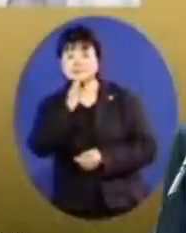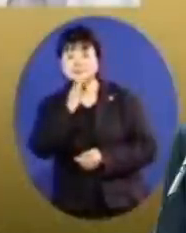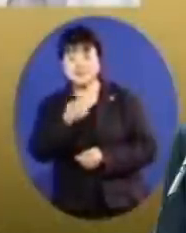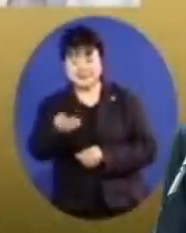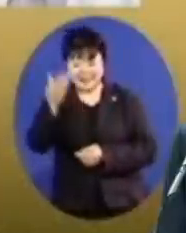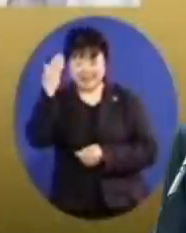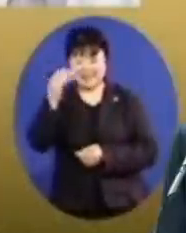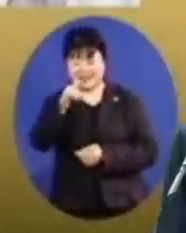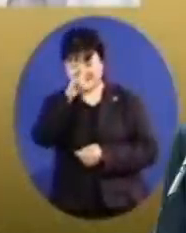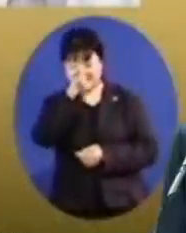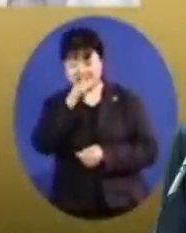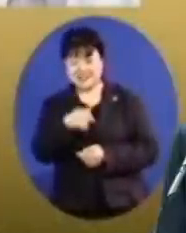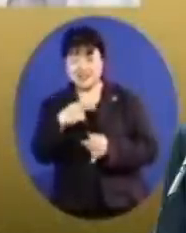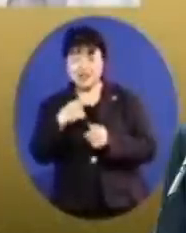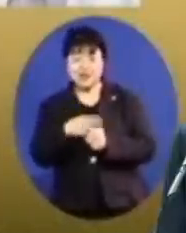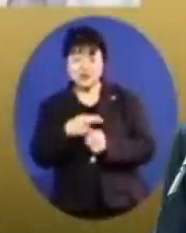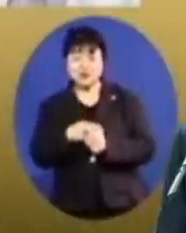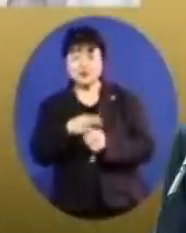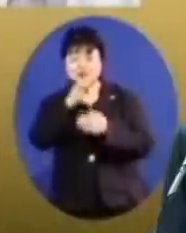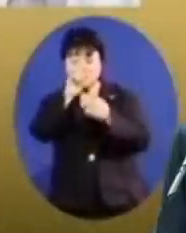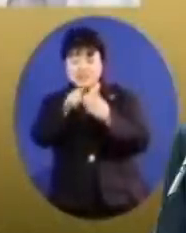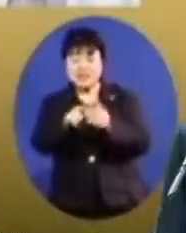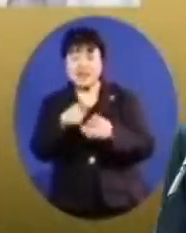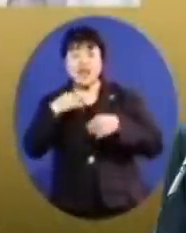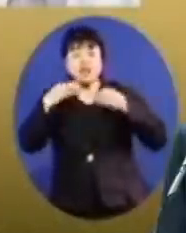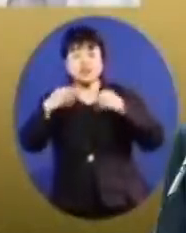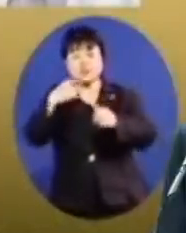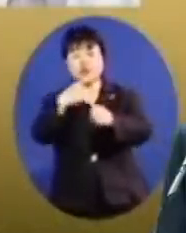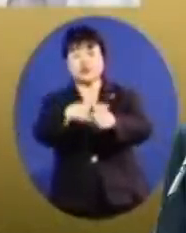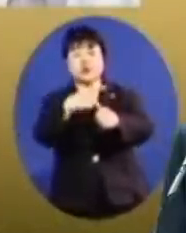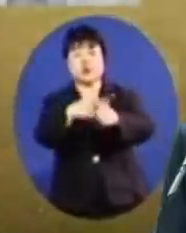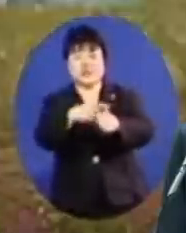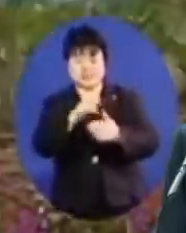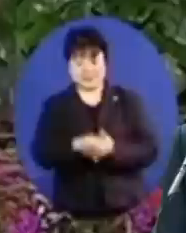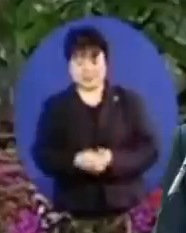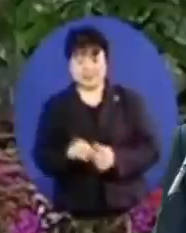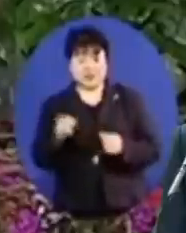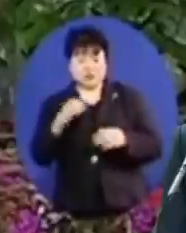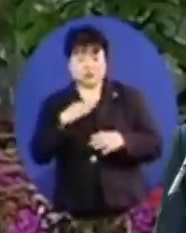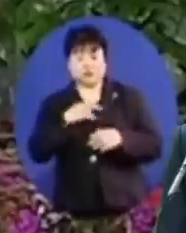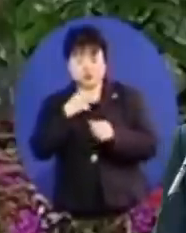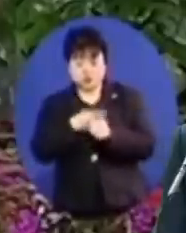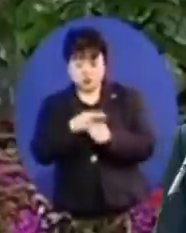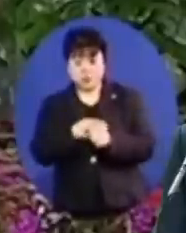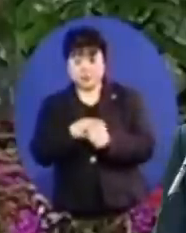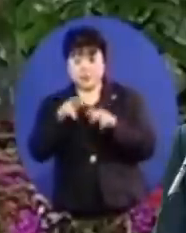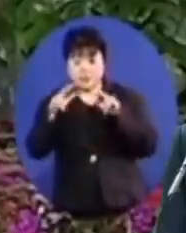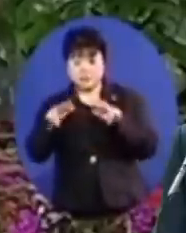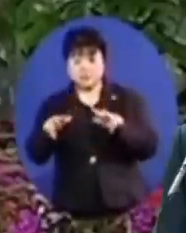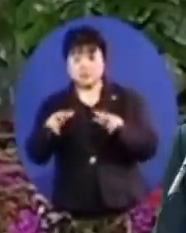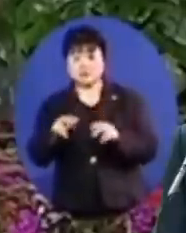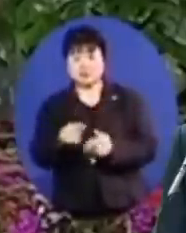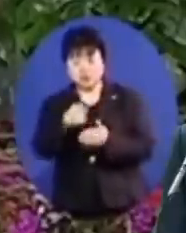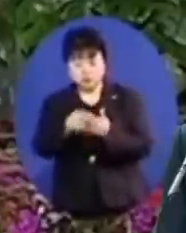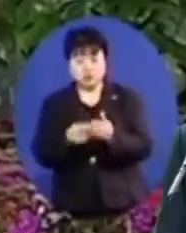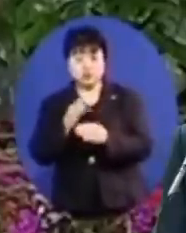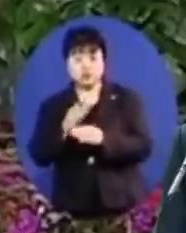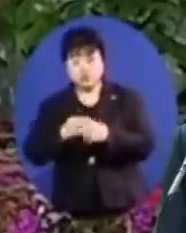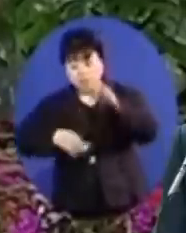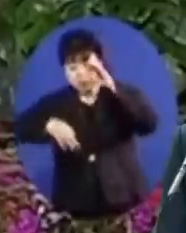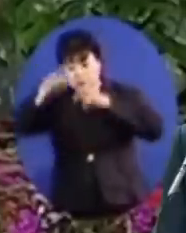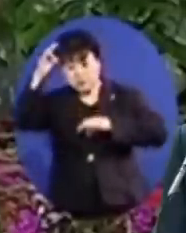일입니다. 당시 교신 중에는 호암을 치르고 욕도 잘하는 매우 무서운 분이 한 분 계셨는데 심지어 수술 중에